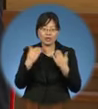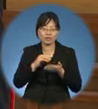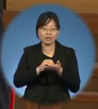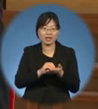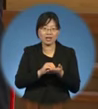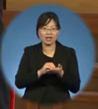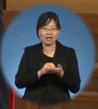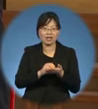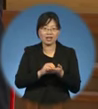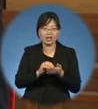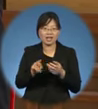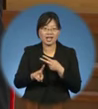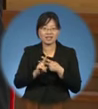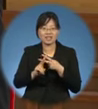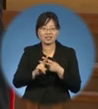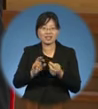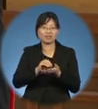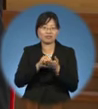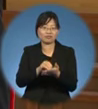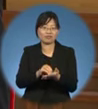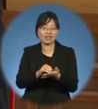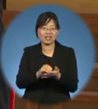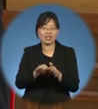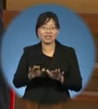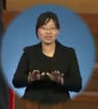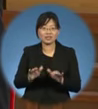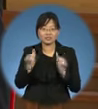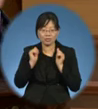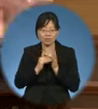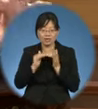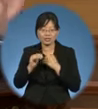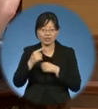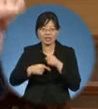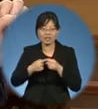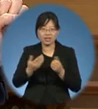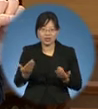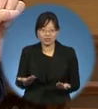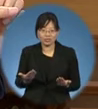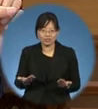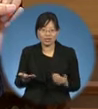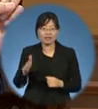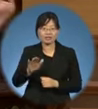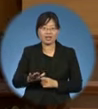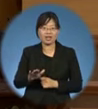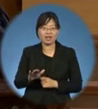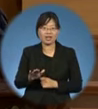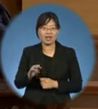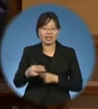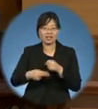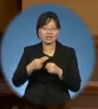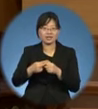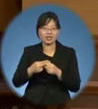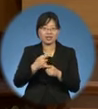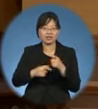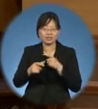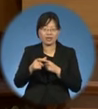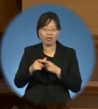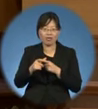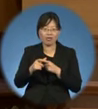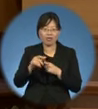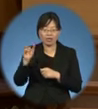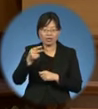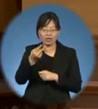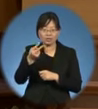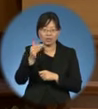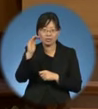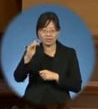몇 학년으로? 2학년으로요. 2학년으로. 네. 사실은 졸업하고 1년 쉰데도. 그렇죠. 그러니까 2년을 저거 하신 거군요, 밑으로.